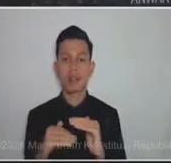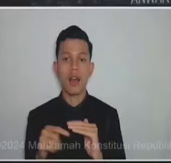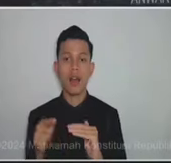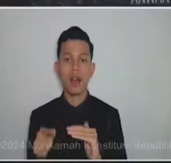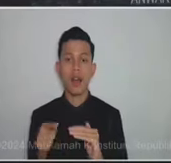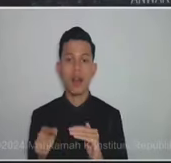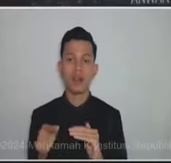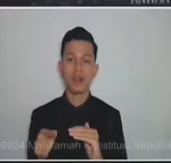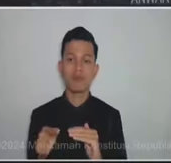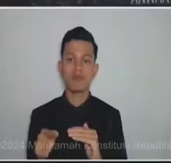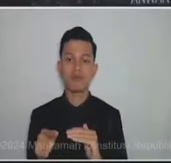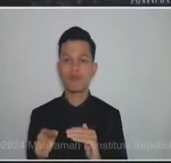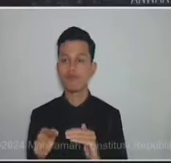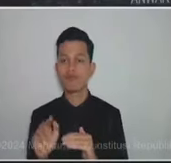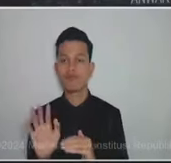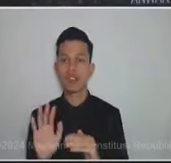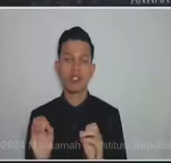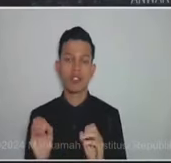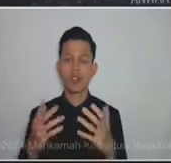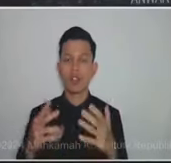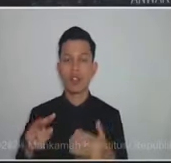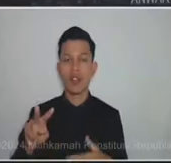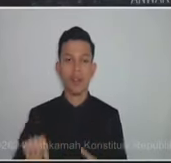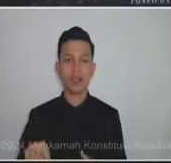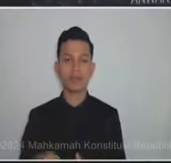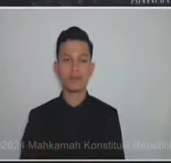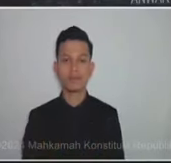dipastikan tidak lagi